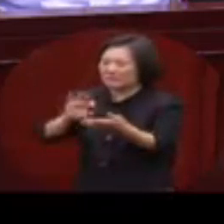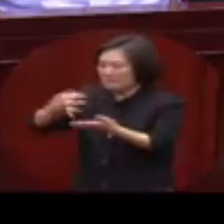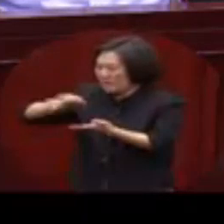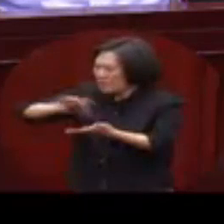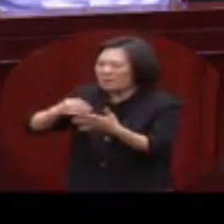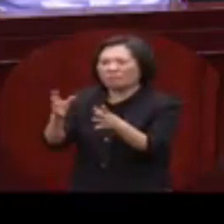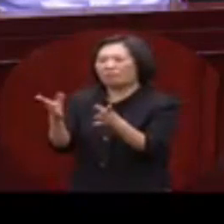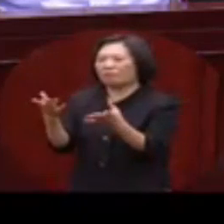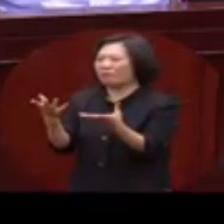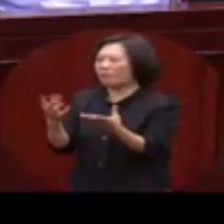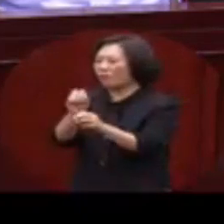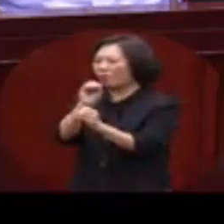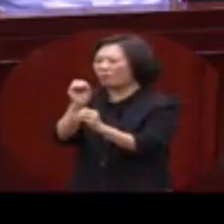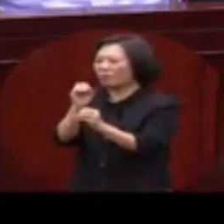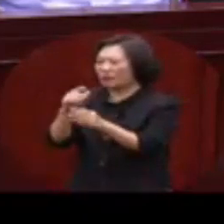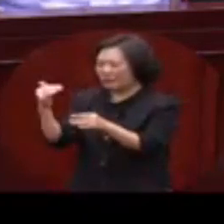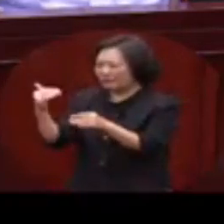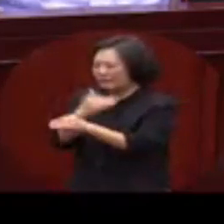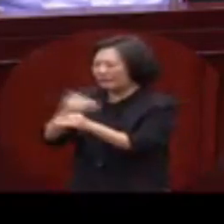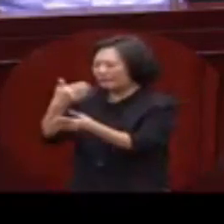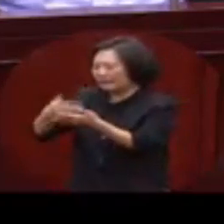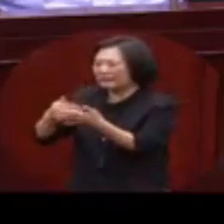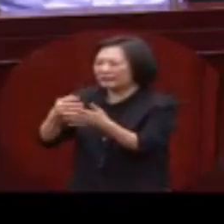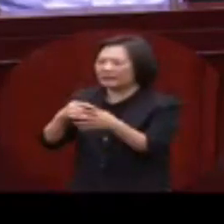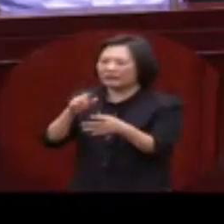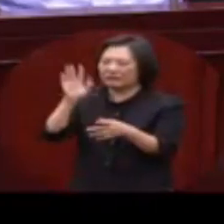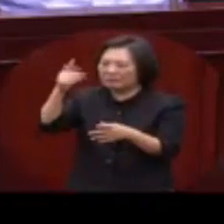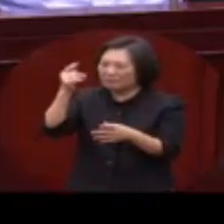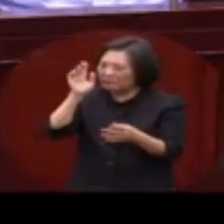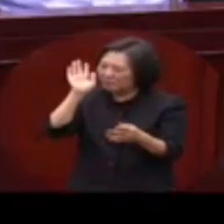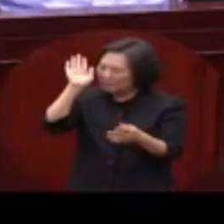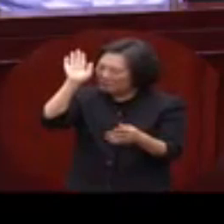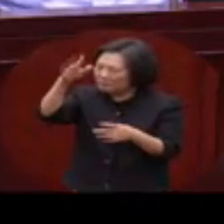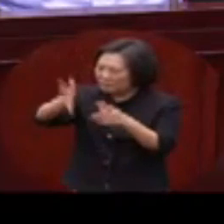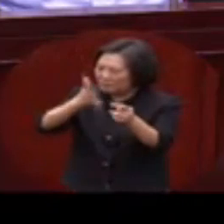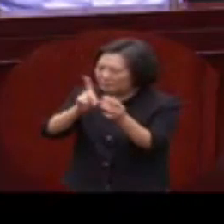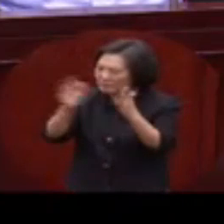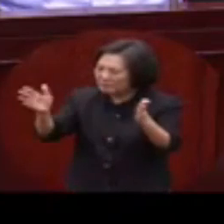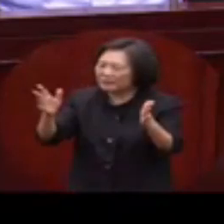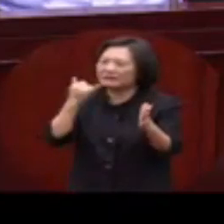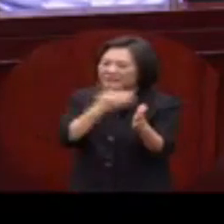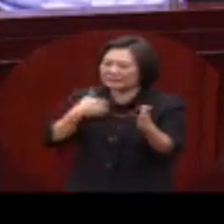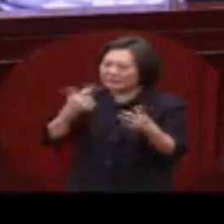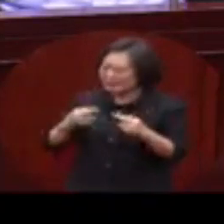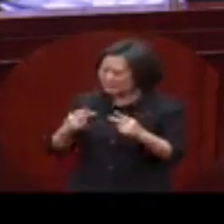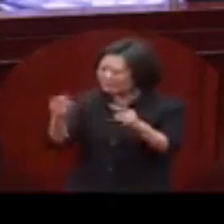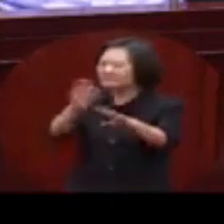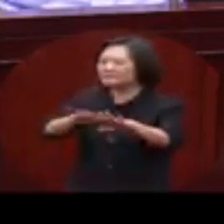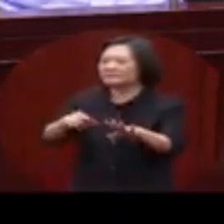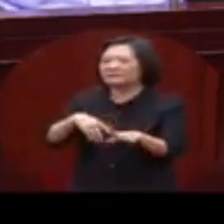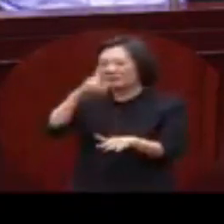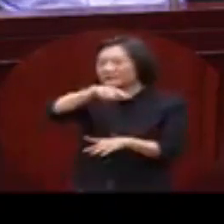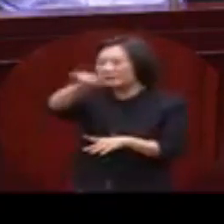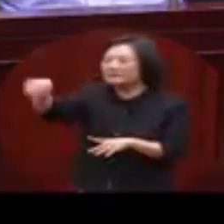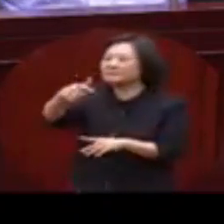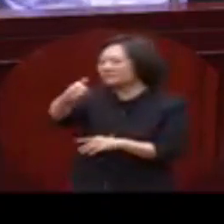5年内，整个台北市的经济面貌会大幅度改变。但这会变成什么样子，这需要大家一起讨论。OK， 好，谢谢大